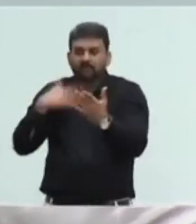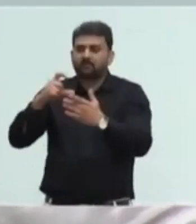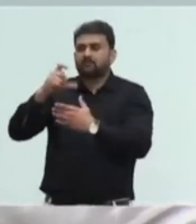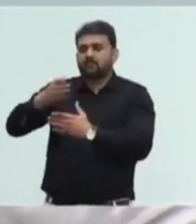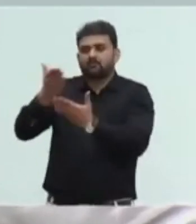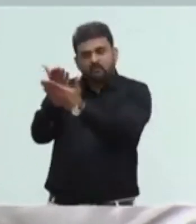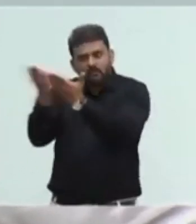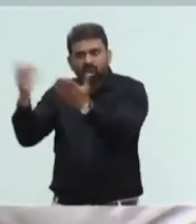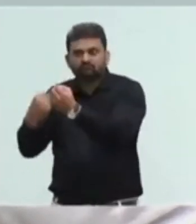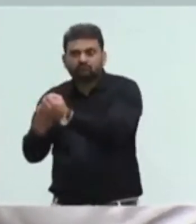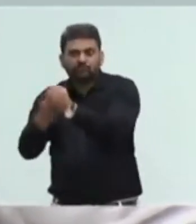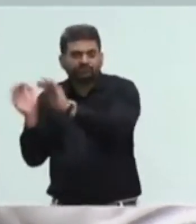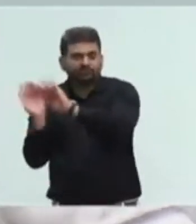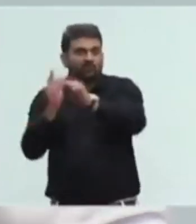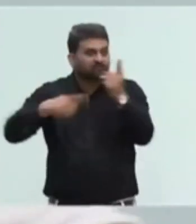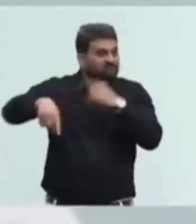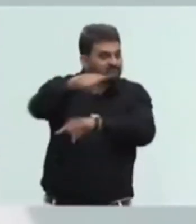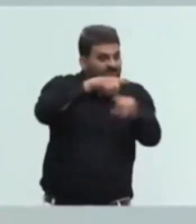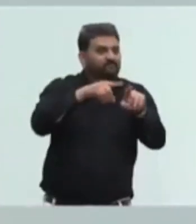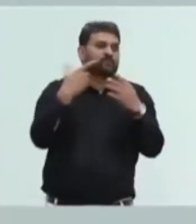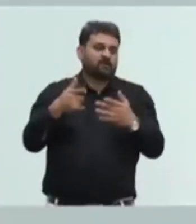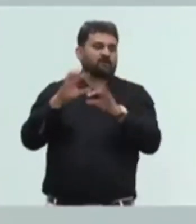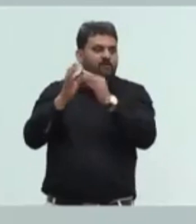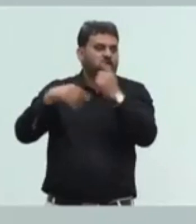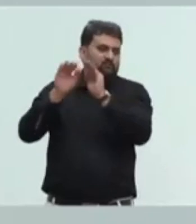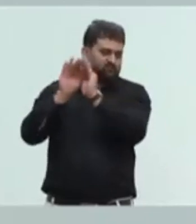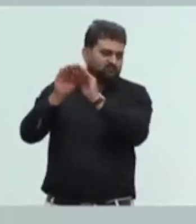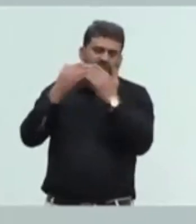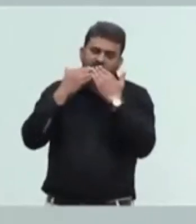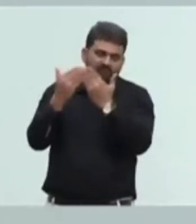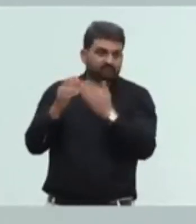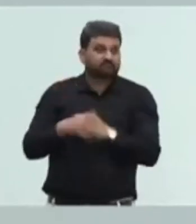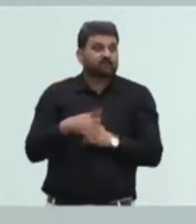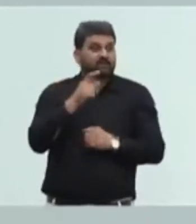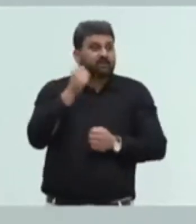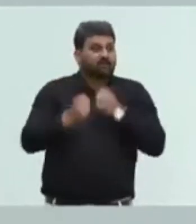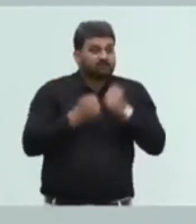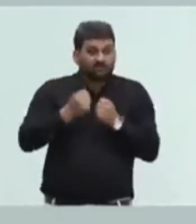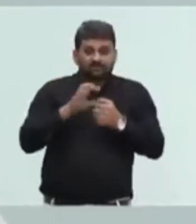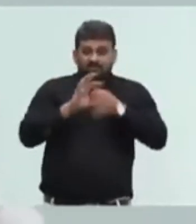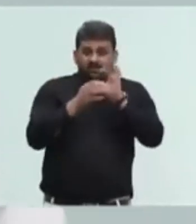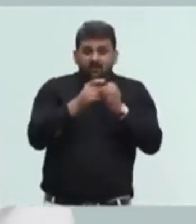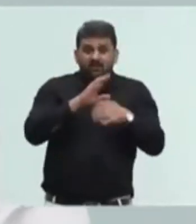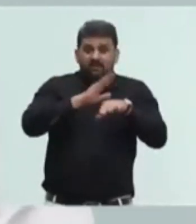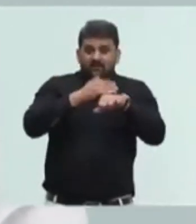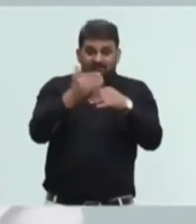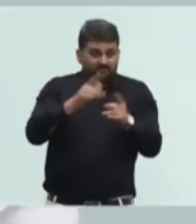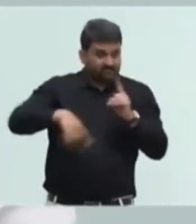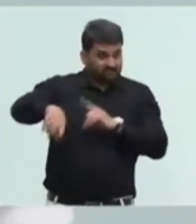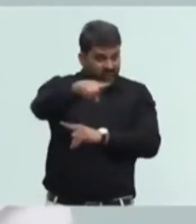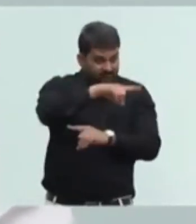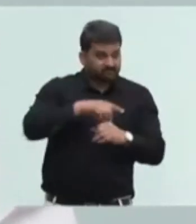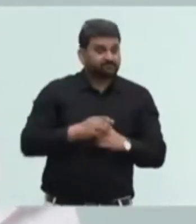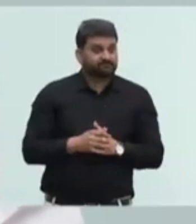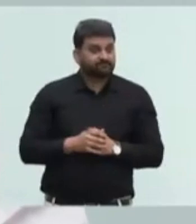बधाई देता हूं जिन पर खिलाड़ियों ने कि इस वैश्विक प्रतिस्पर्धा में हिस्सा लिया था